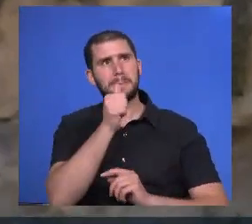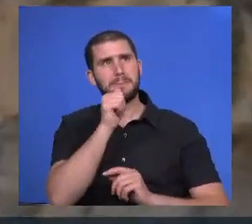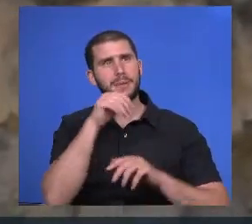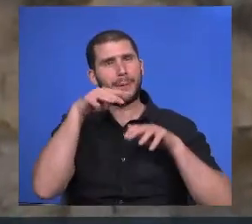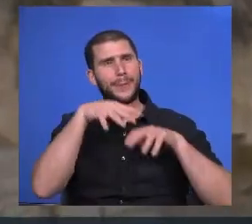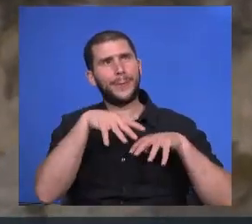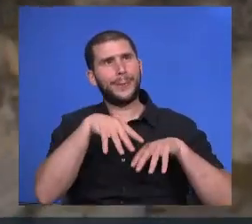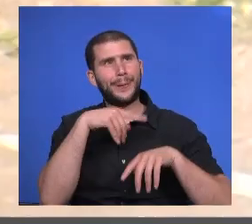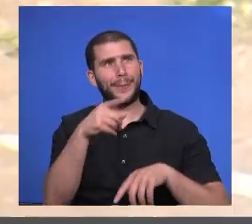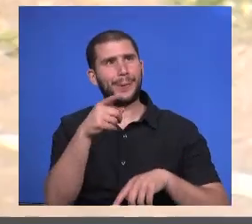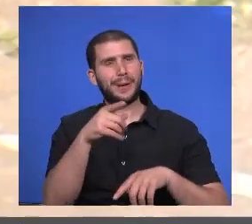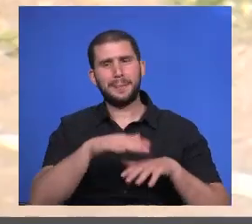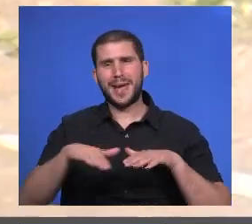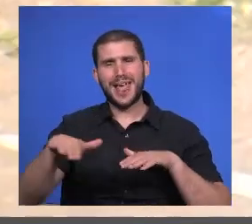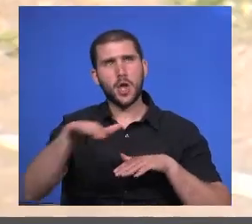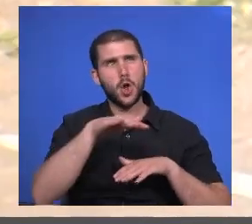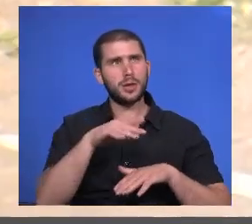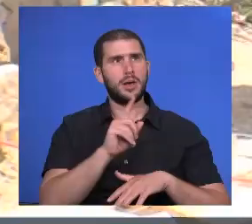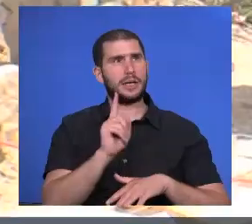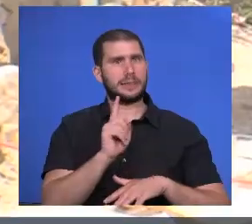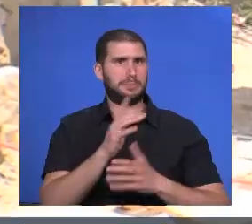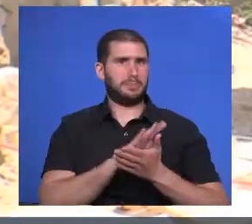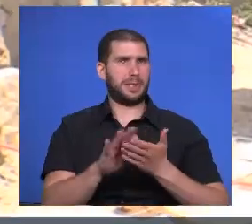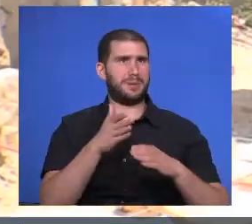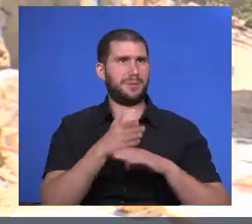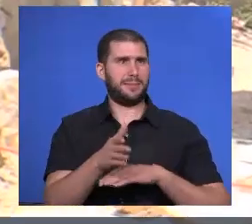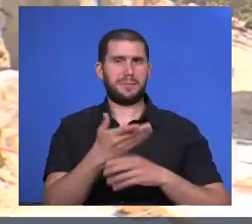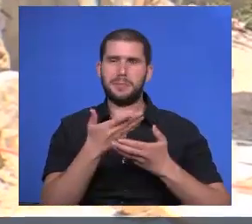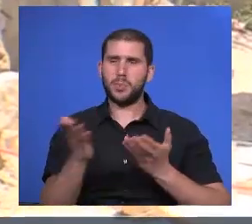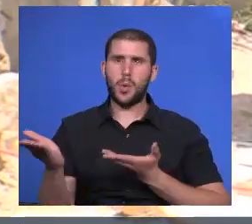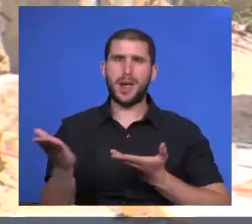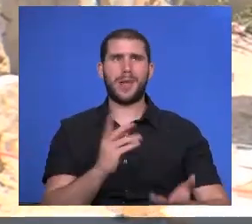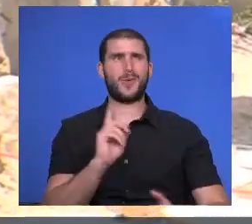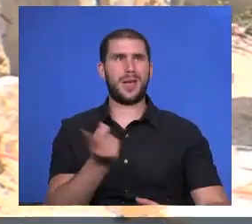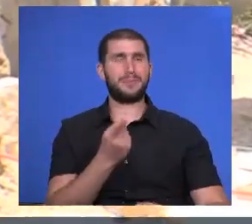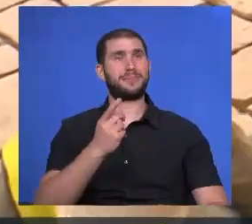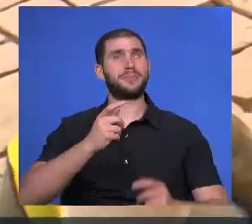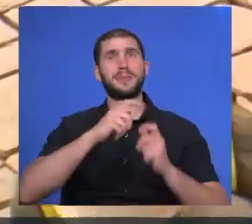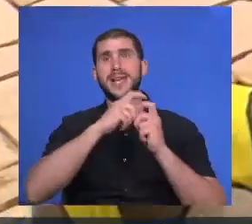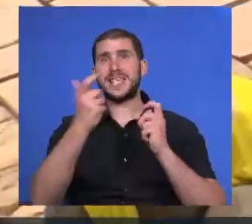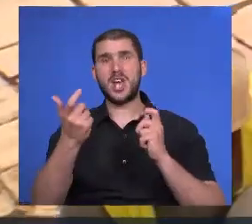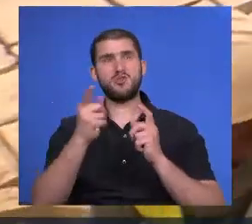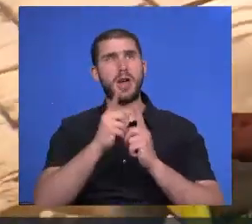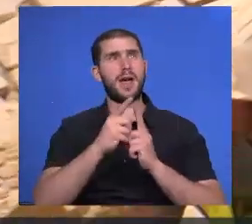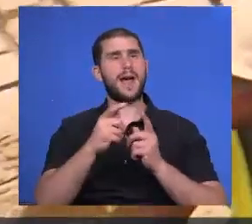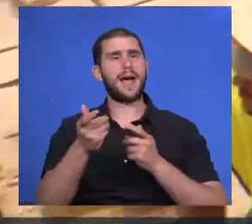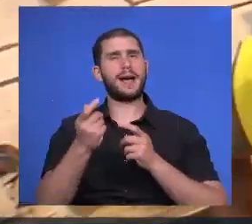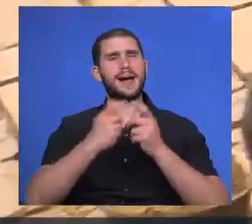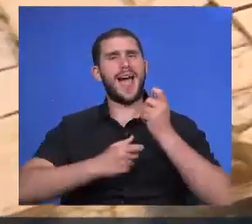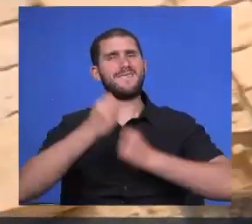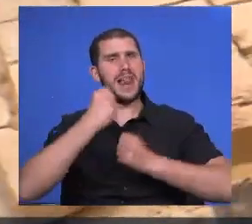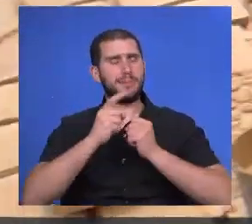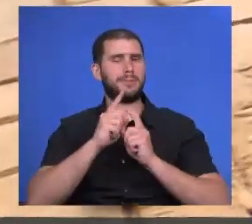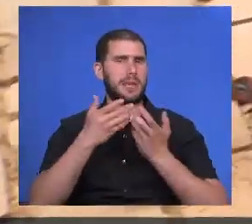בין החלקות. לא עולה כסף להיכנס, פתוח לקהל הרחב. גשר החבלים הוא אחד מתוך אטרקציות רבות שאמורות להיפתח במקביל